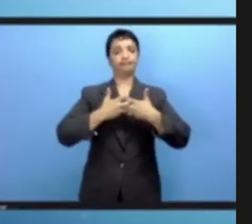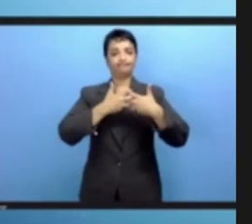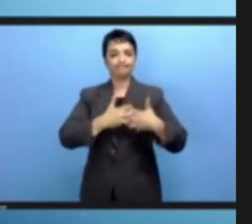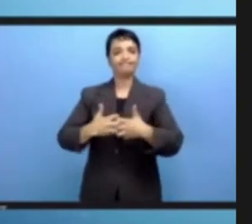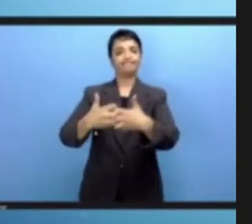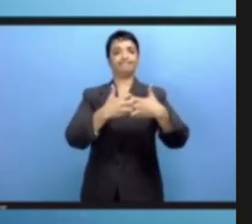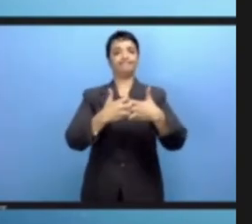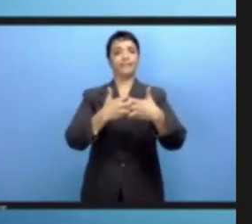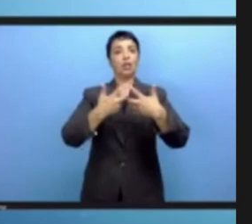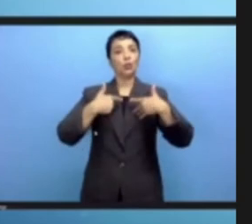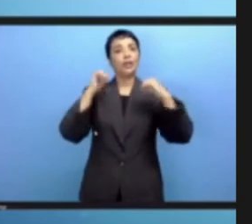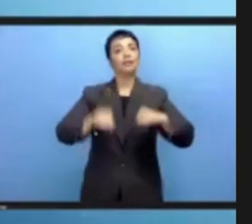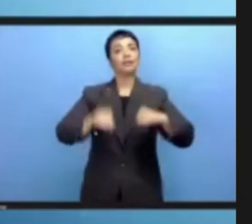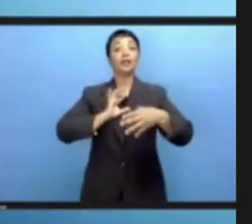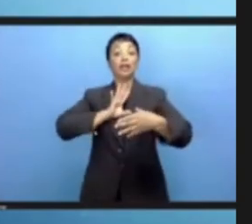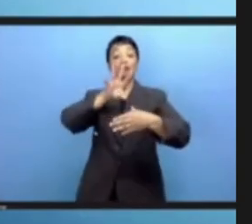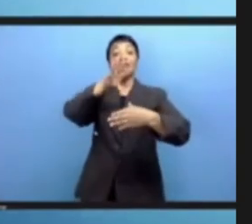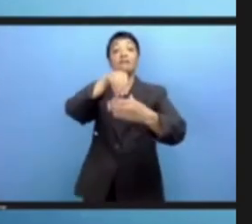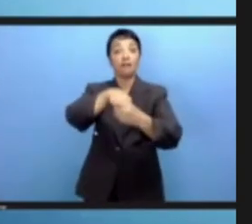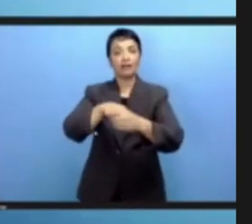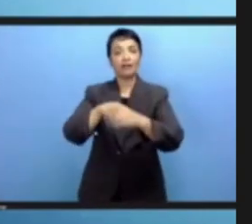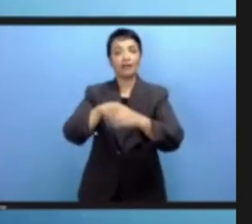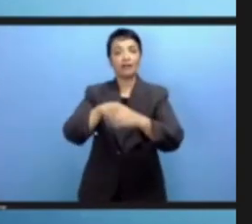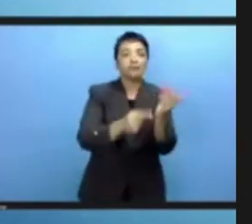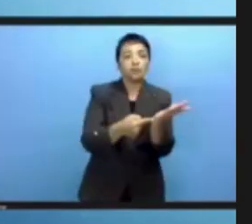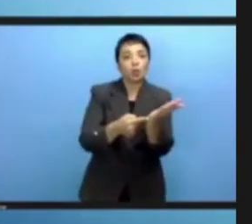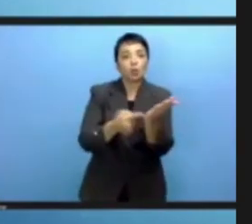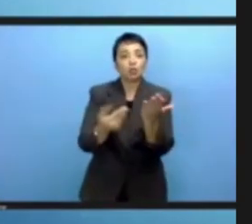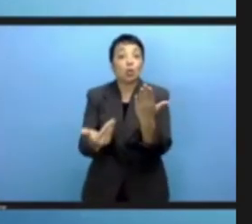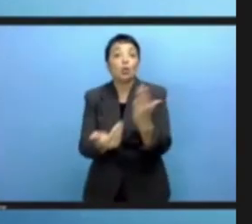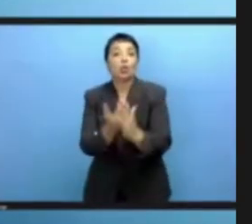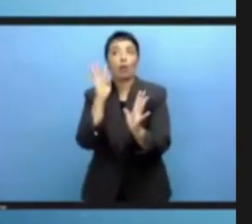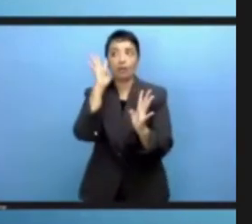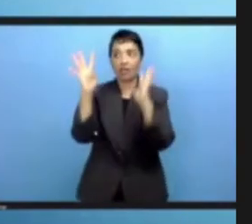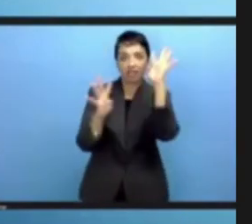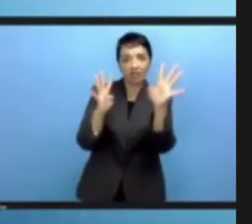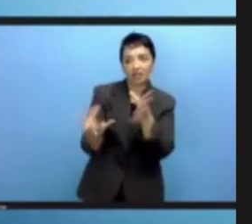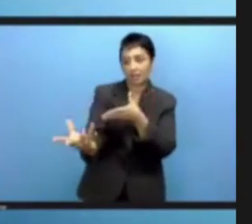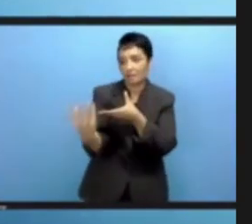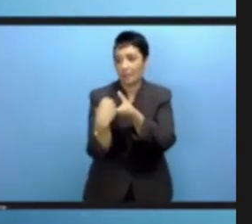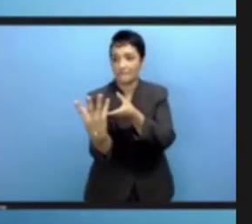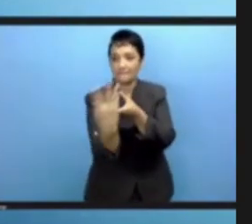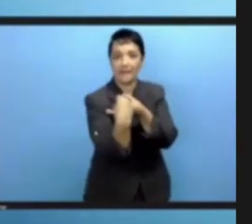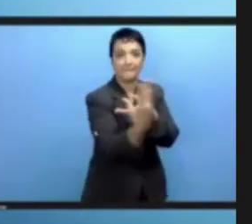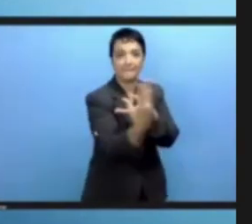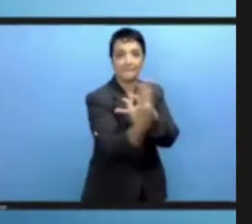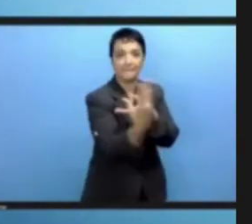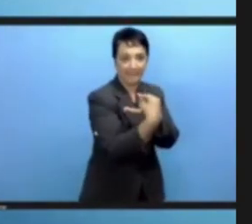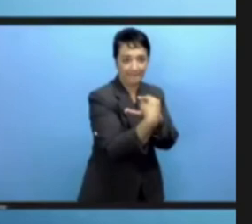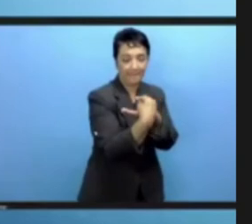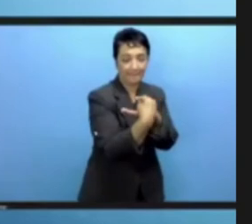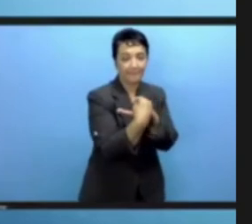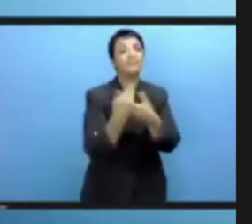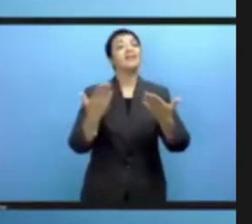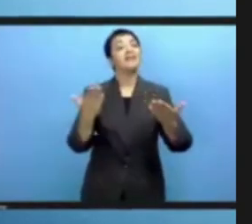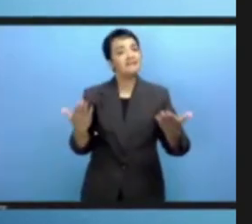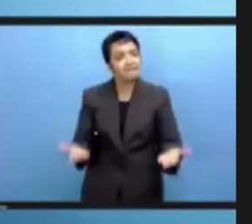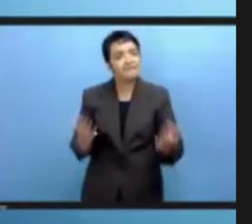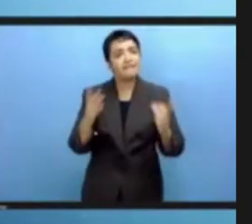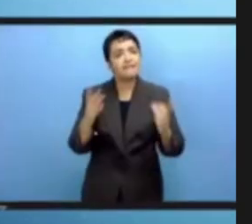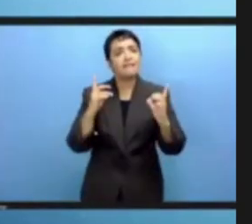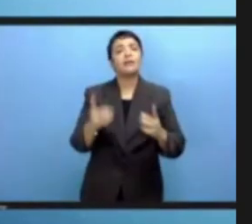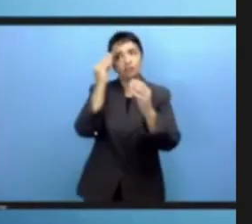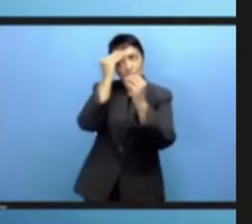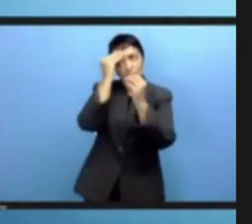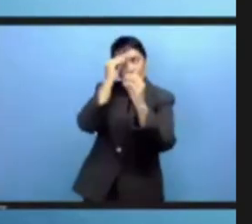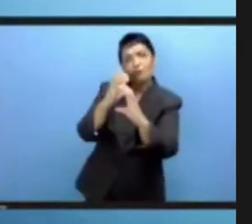nous permettre de prendre part dans les technologies et les innovations